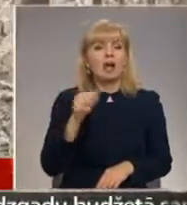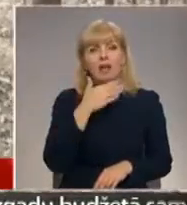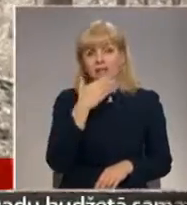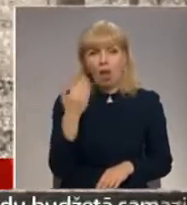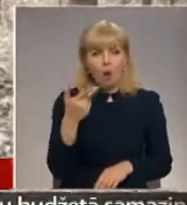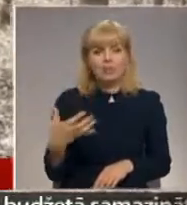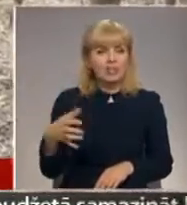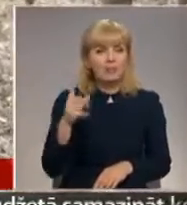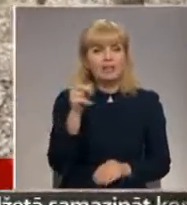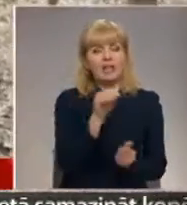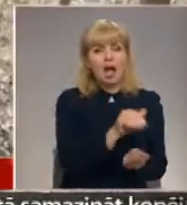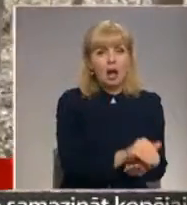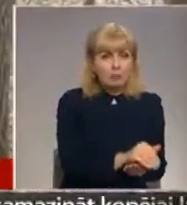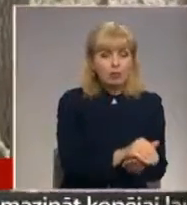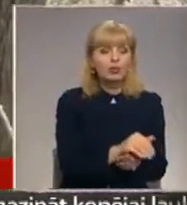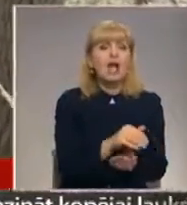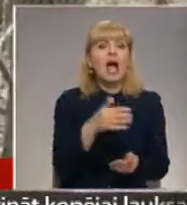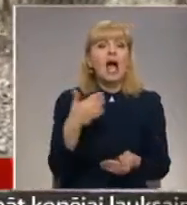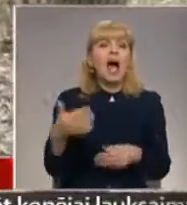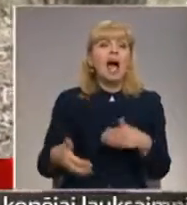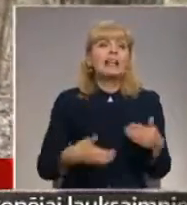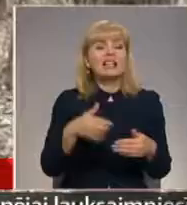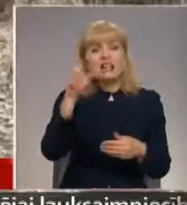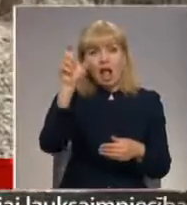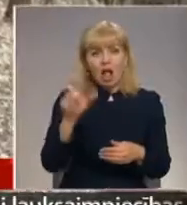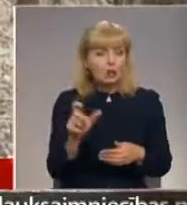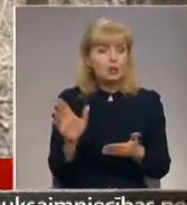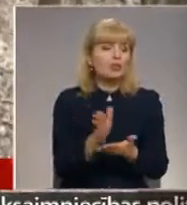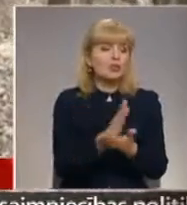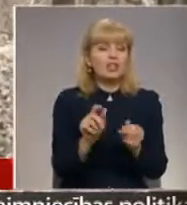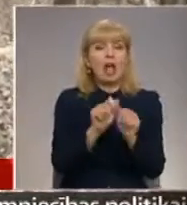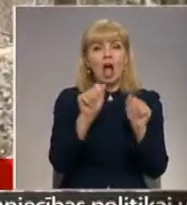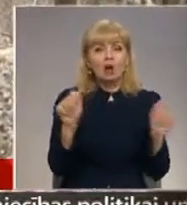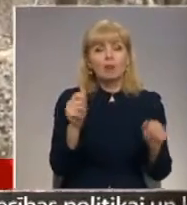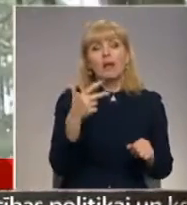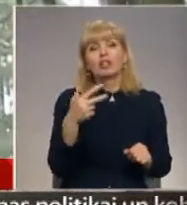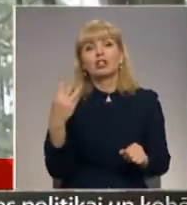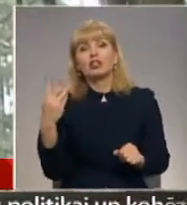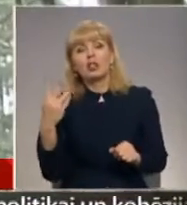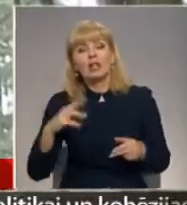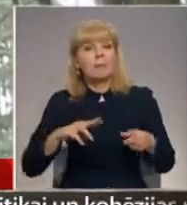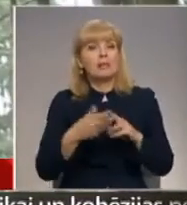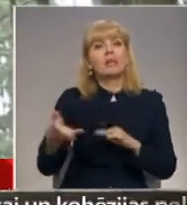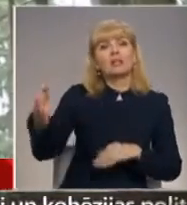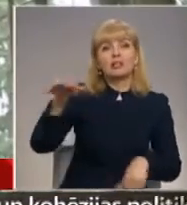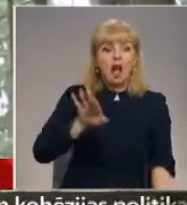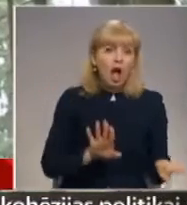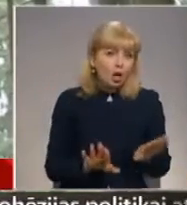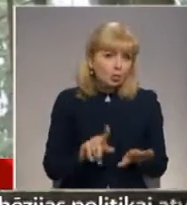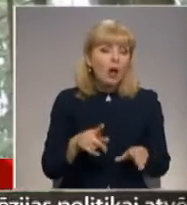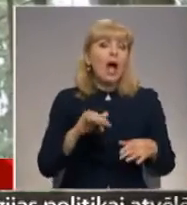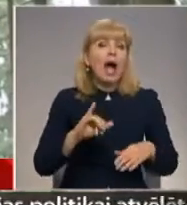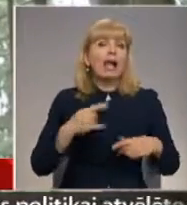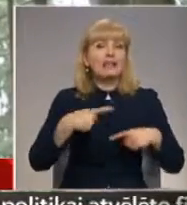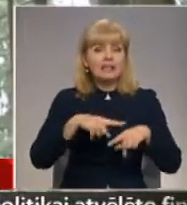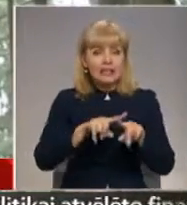kopsāta. Arheologs Juris Urtāns atzīst, ka līdz šim vidēji gadā atklāti tikai 3-4 pilskalni. Šogad ar jaunu IT sistēmu